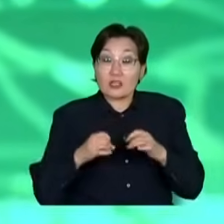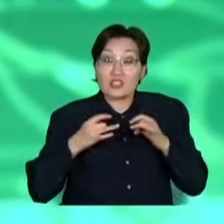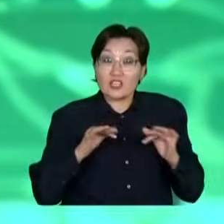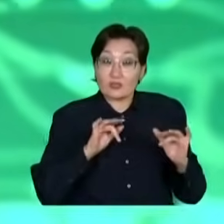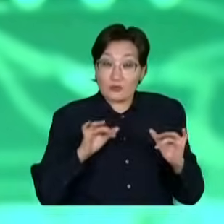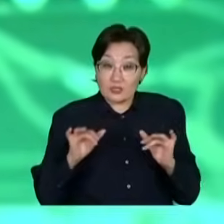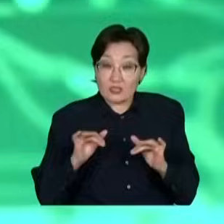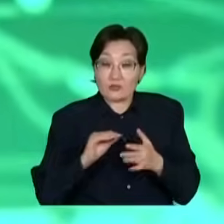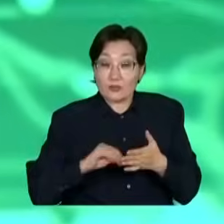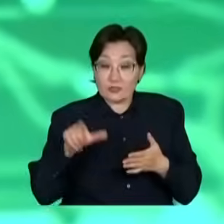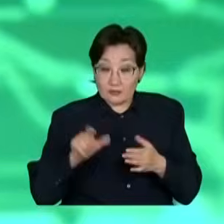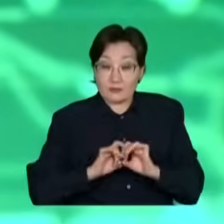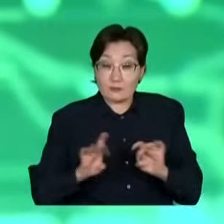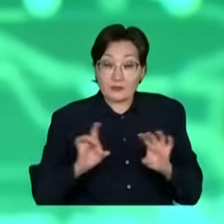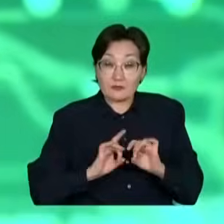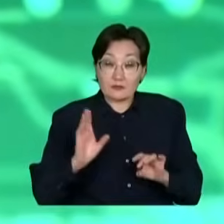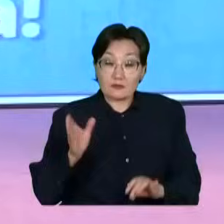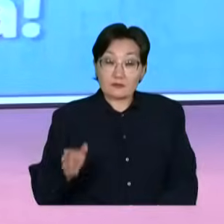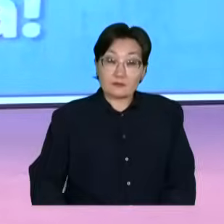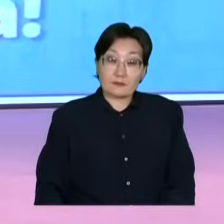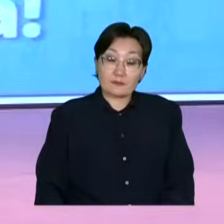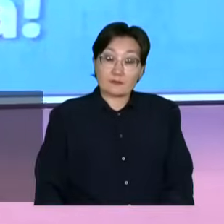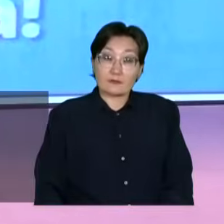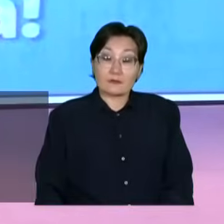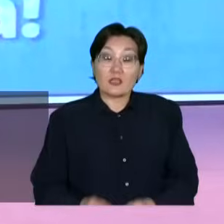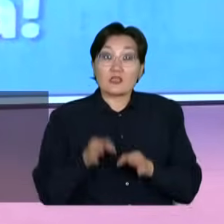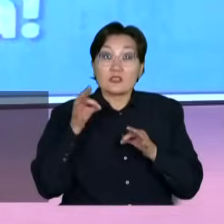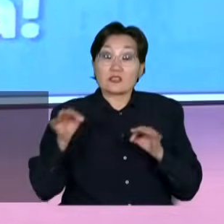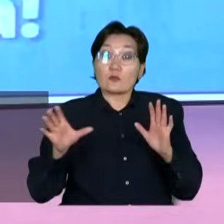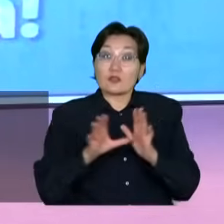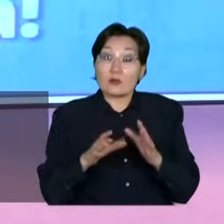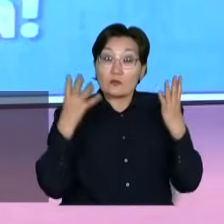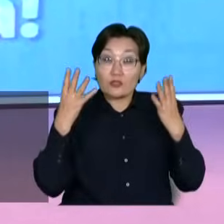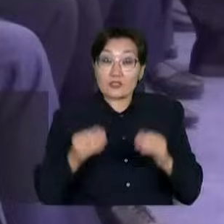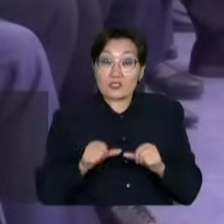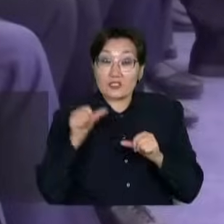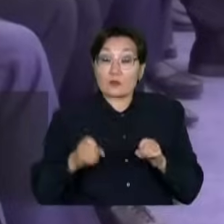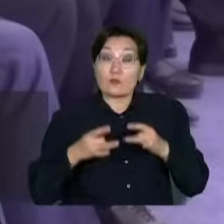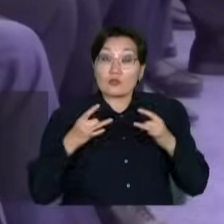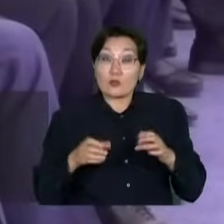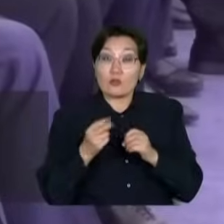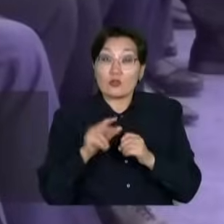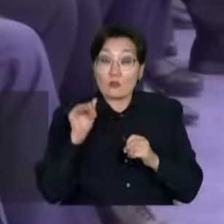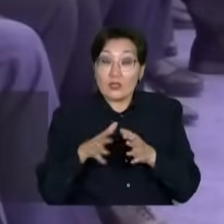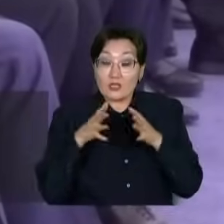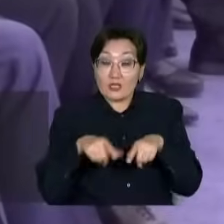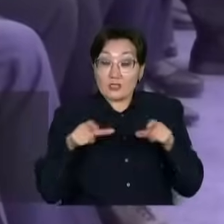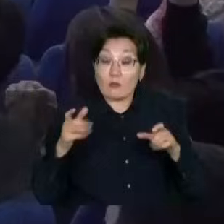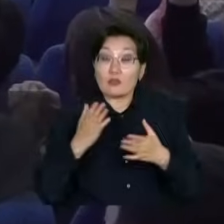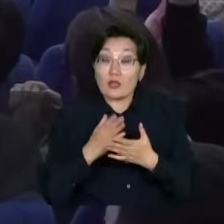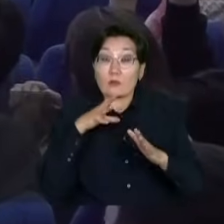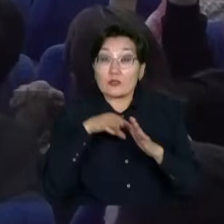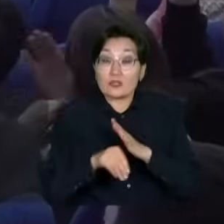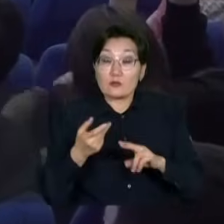салтанатты шарадан тілші бейнематериалы. Облыста энергетик күнін ерекше атап өтіп жатқан 13000-нан аса азамат бар. Оның